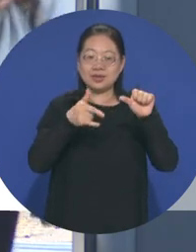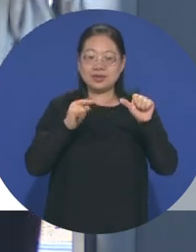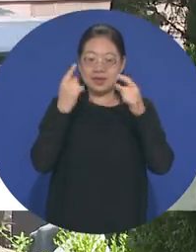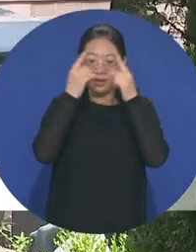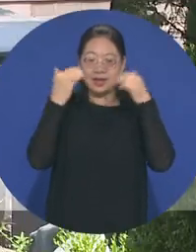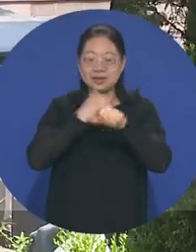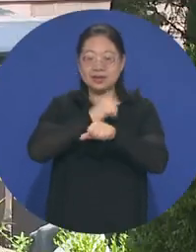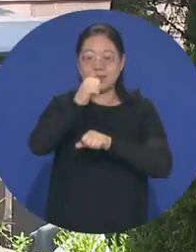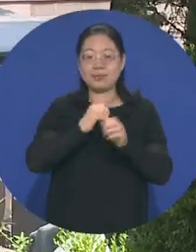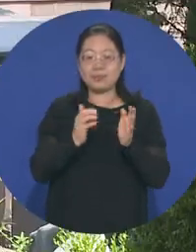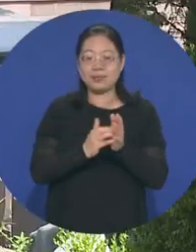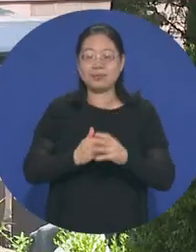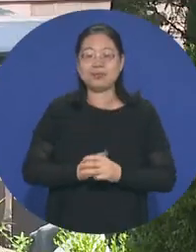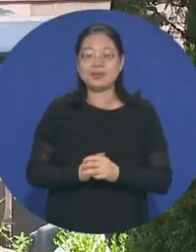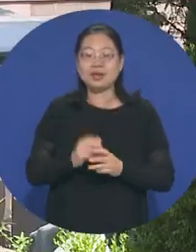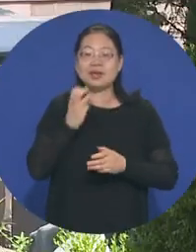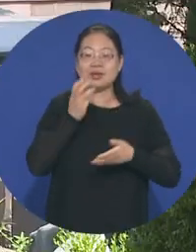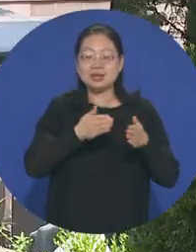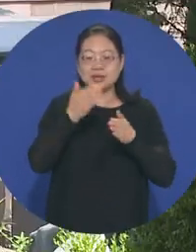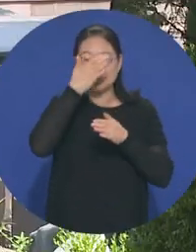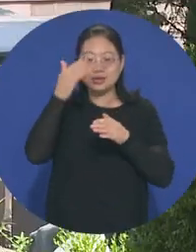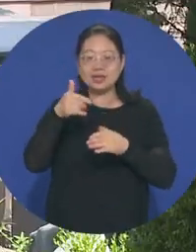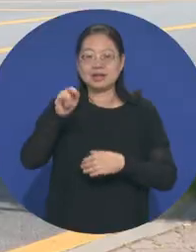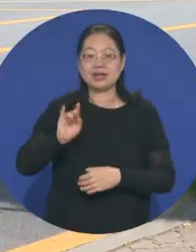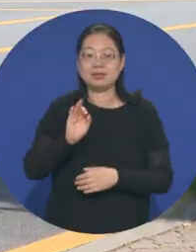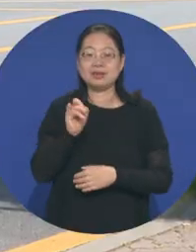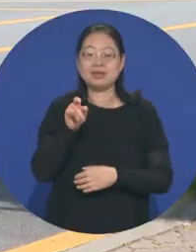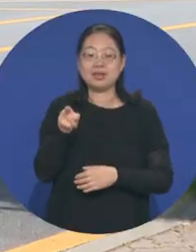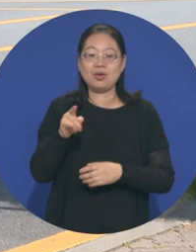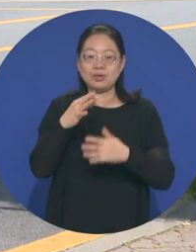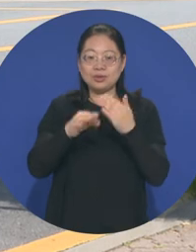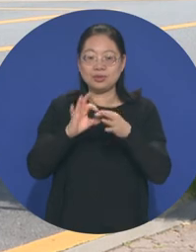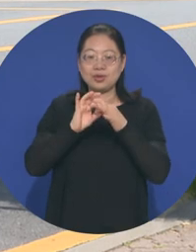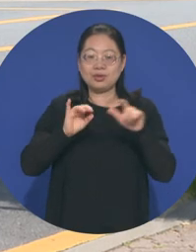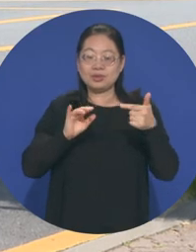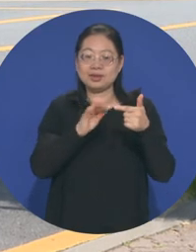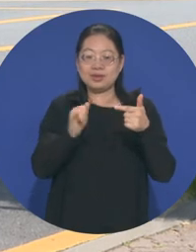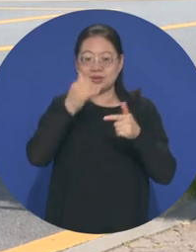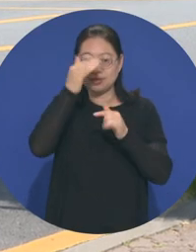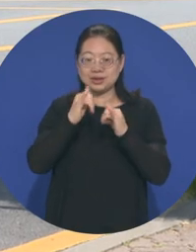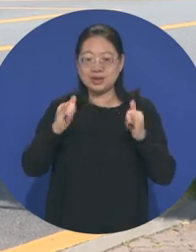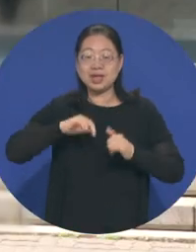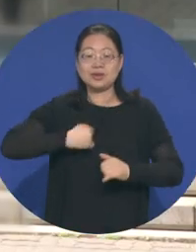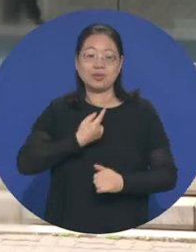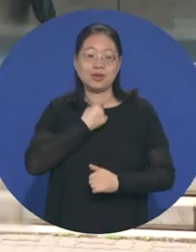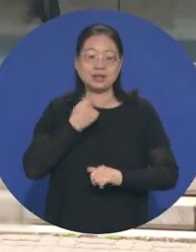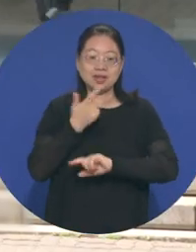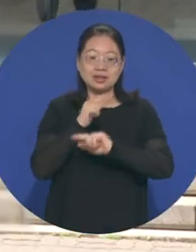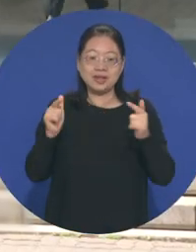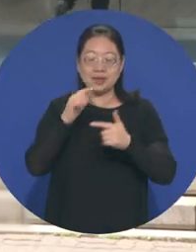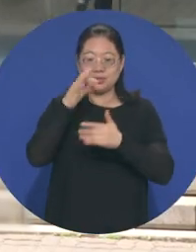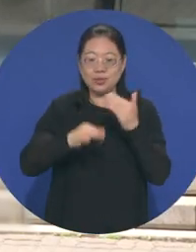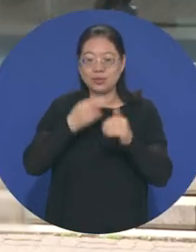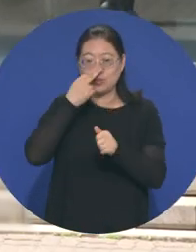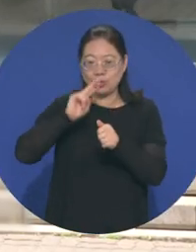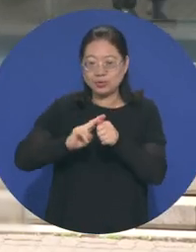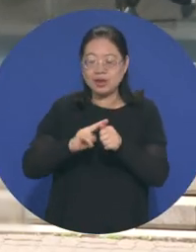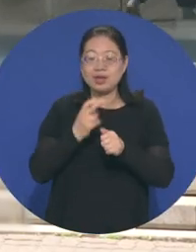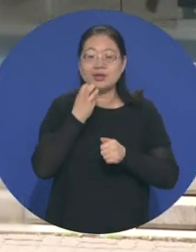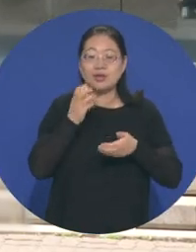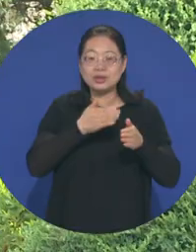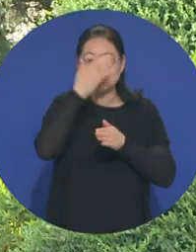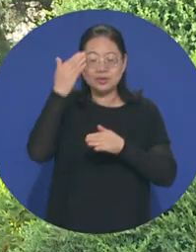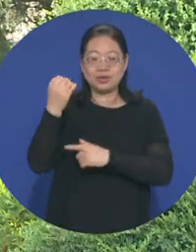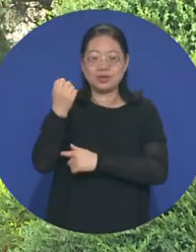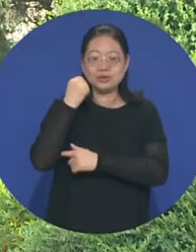다녀왔습니다. 이와 함께 경기청년 갭이어 프로그램을 통해선 600명의 청년들이 자신이 원하는 다양한 프로젝트에 도전했고